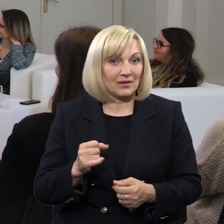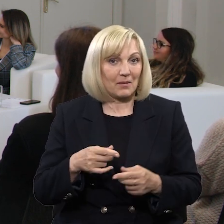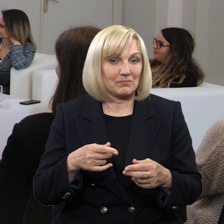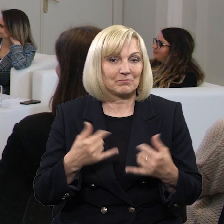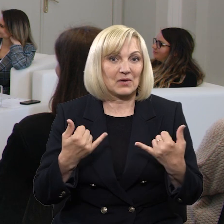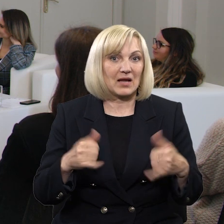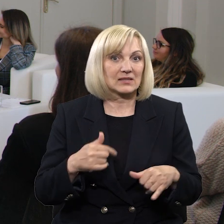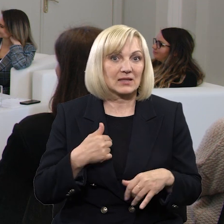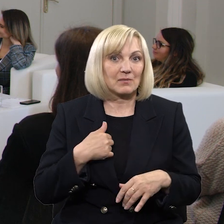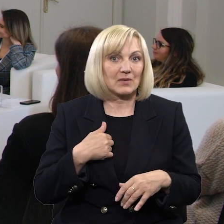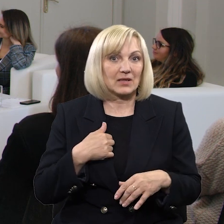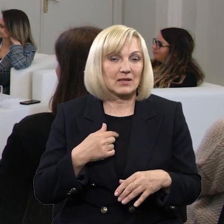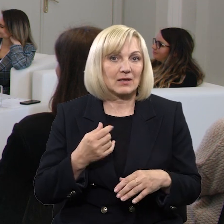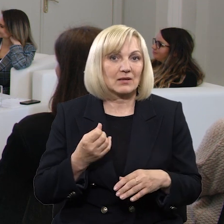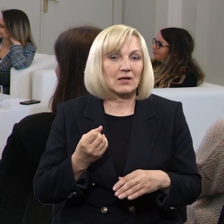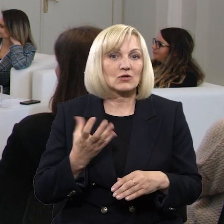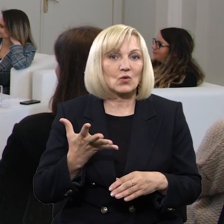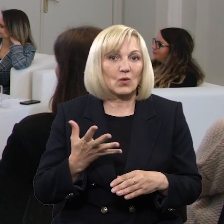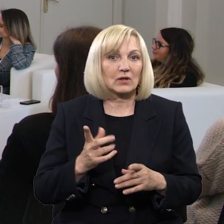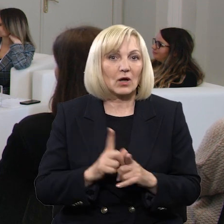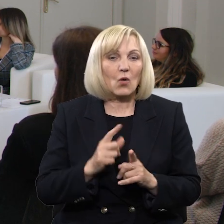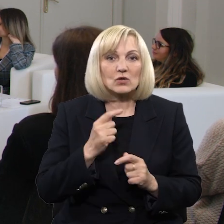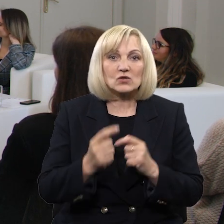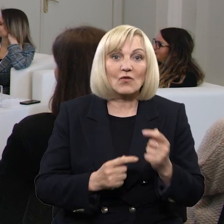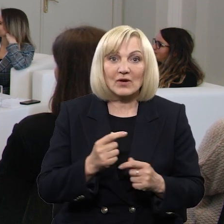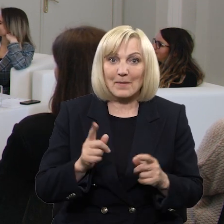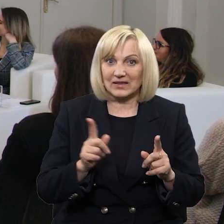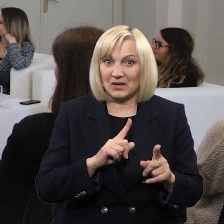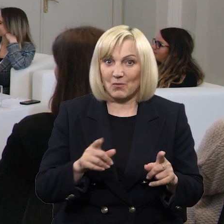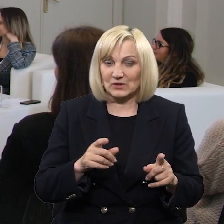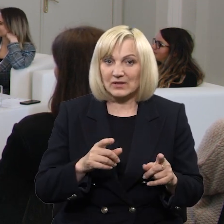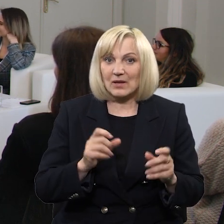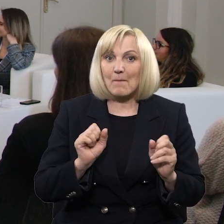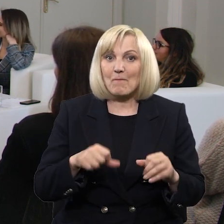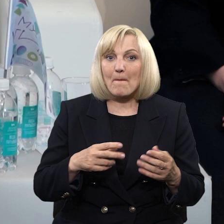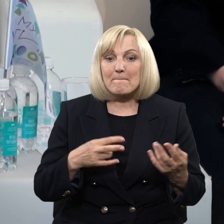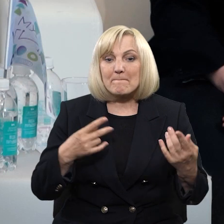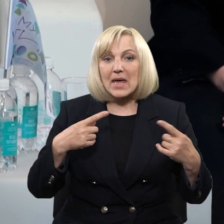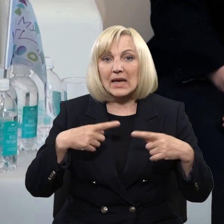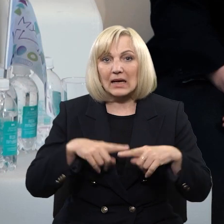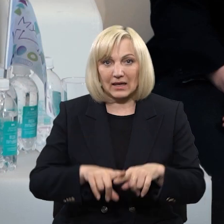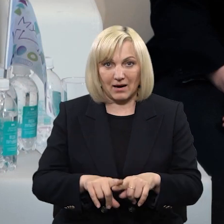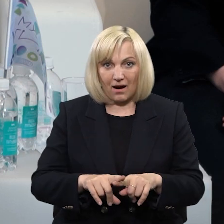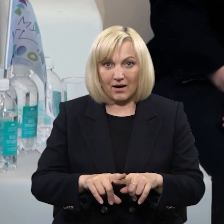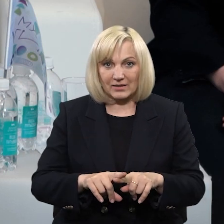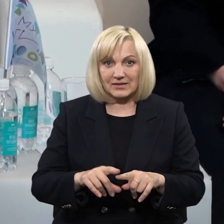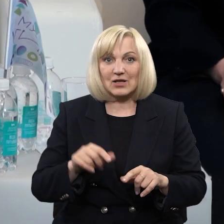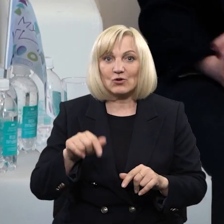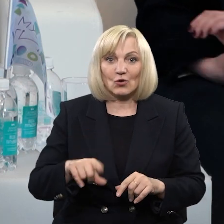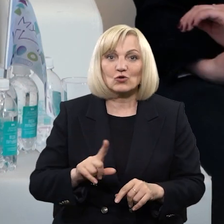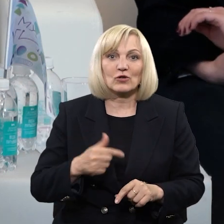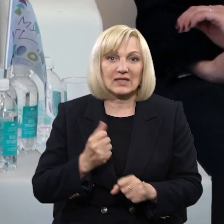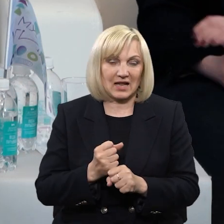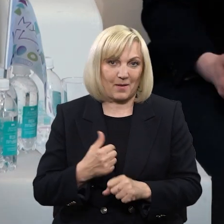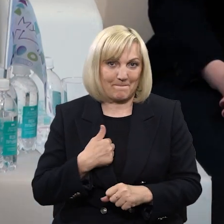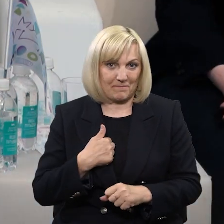поразила меня тем насколько такой современный суперсовременный музей перекликается в своей работе с тем что делаем